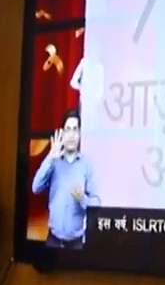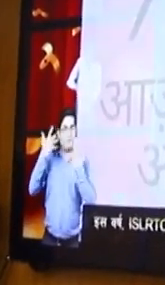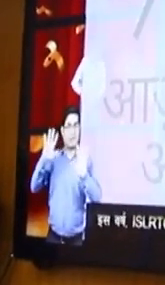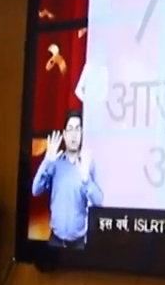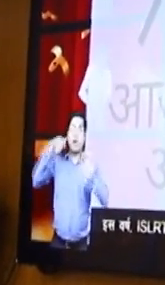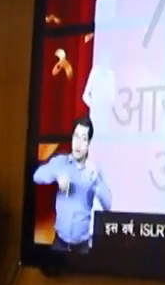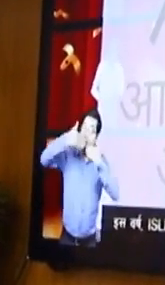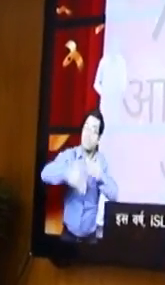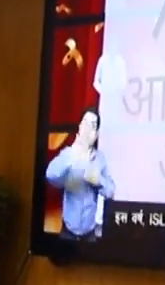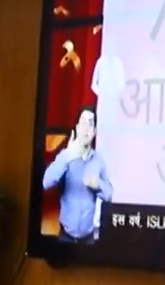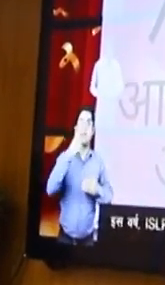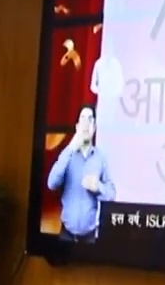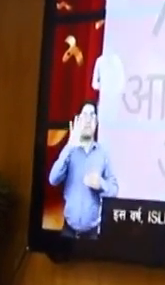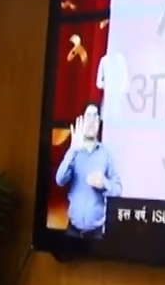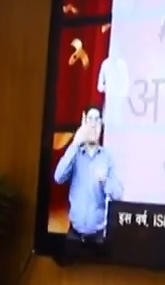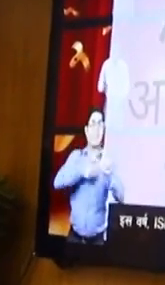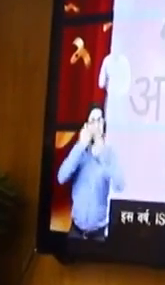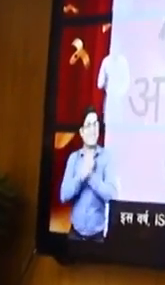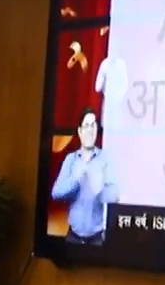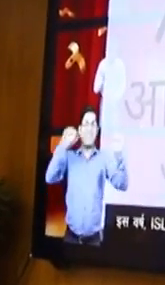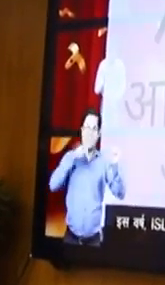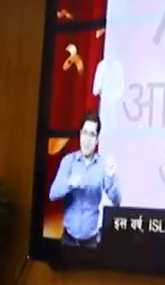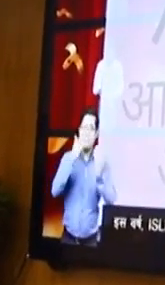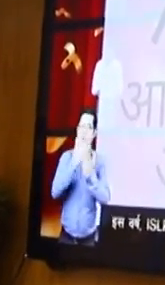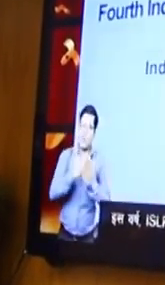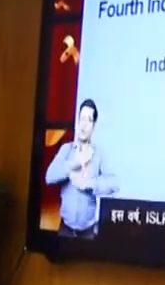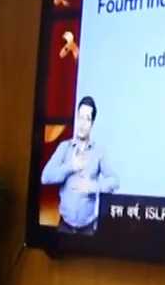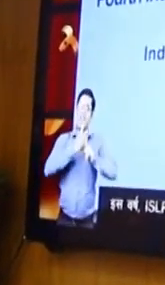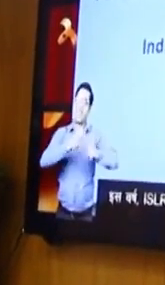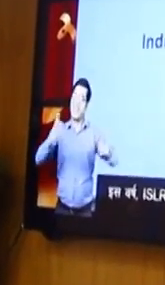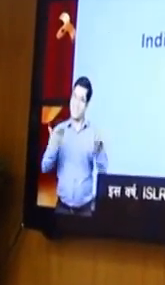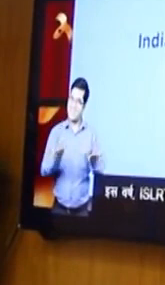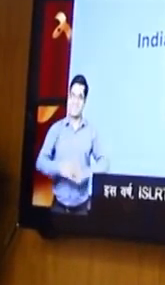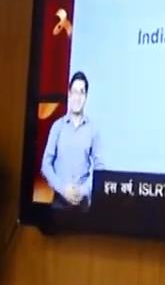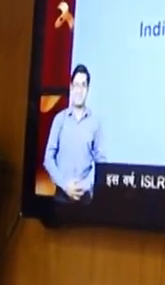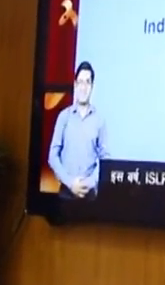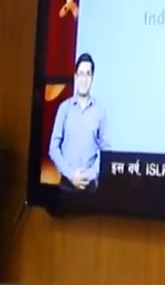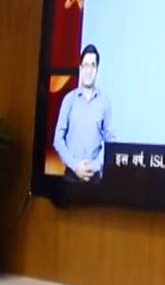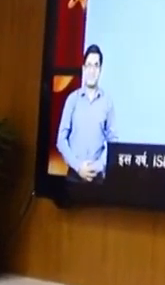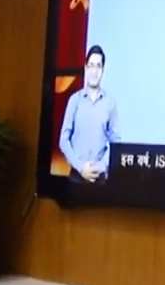के 75वें साल के उत्सव पर 4थी ISL प्रतियोगिता आयोजित की,